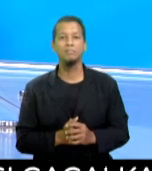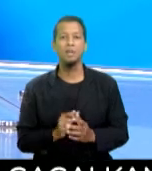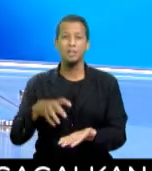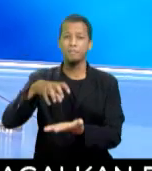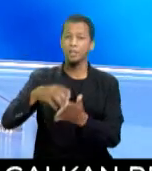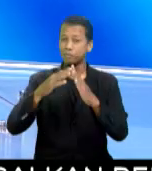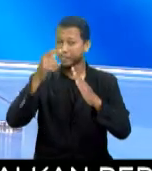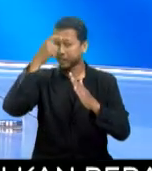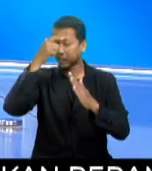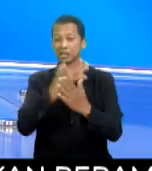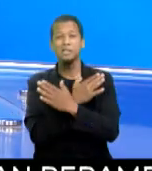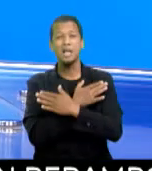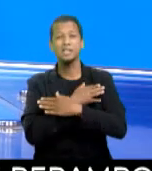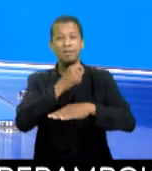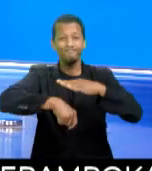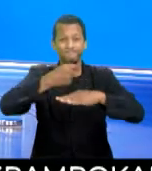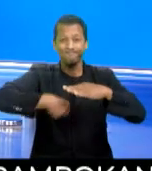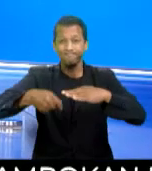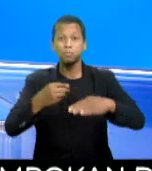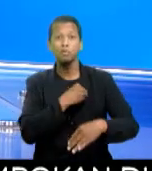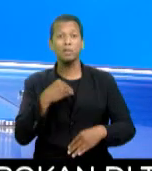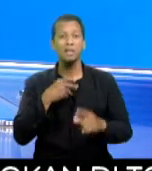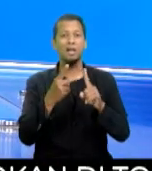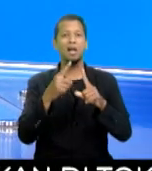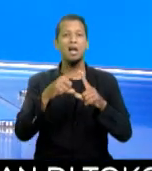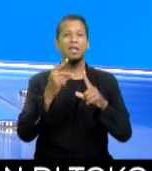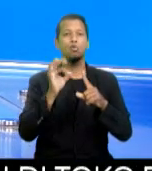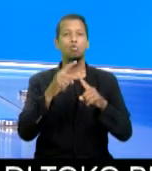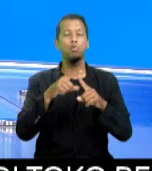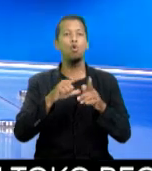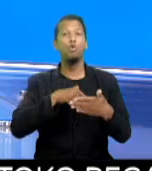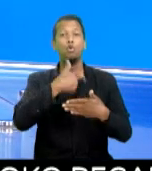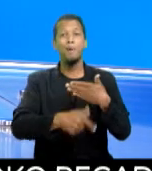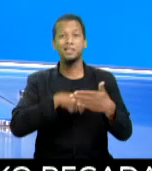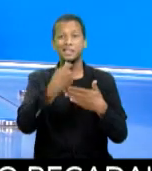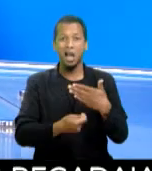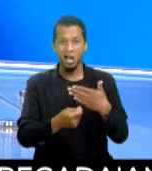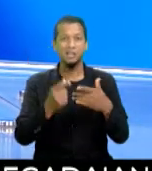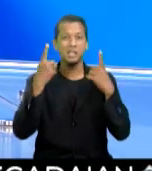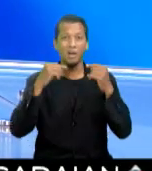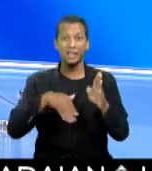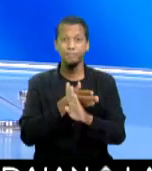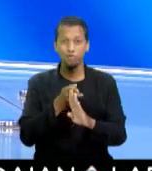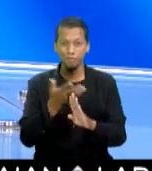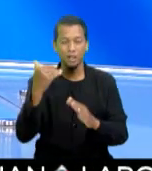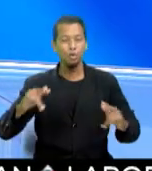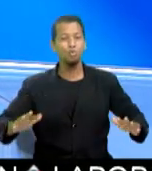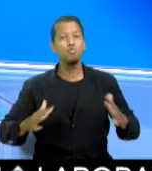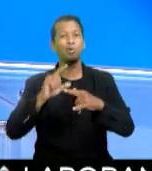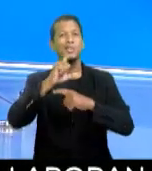Mirsa, instalasi pemulasaran jenazah Rumah Sakit Dr. Haryoto Lumajang, Jawa Timur, kembali menerima jenazah korban erupsi Gunung